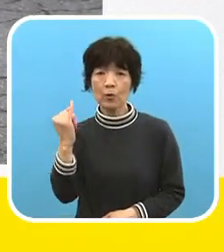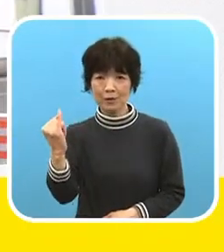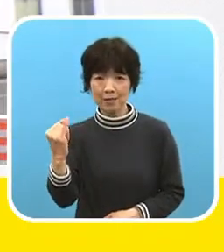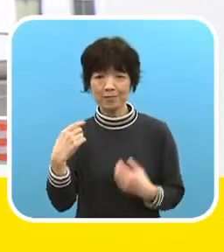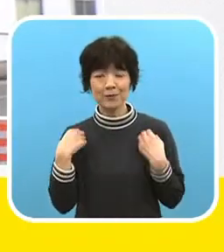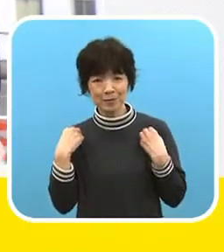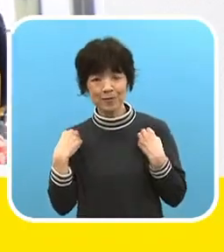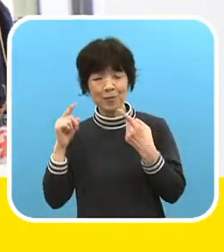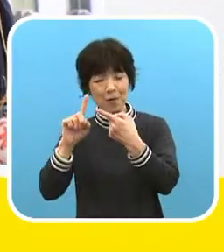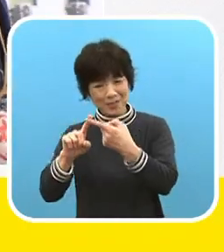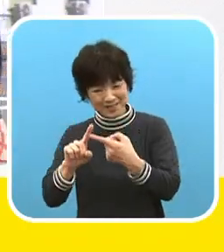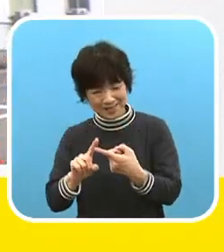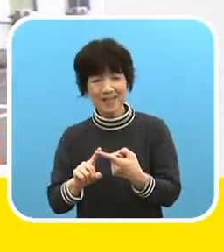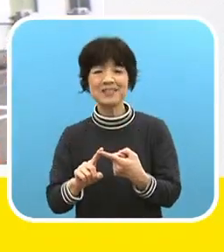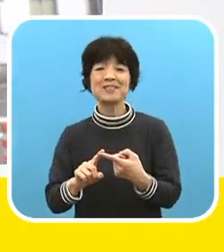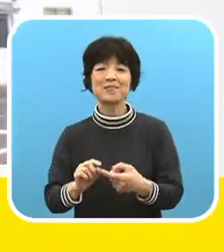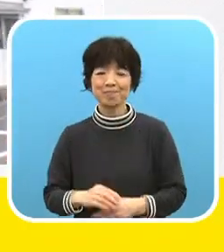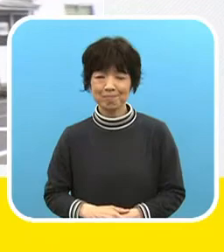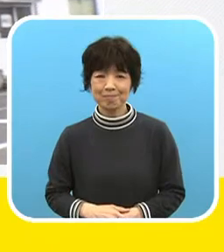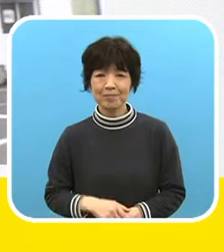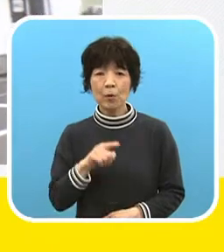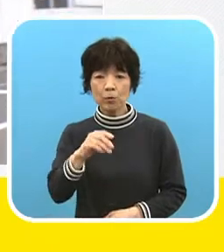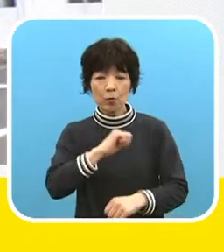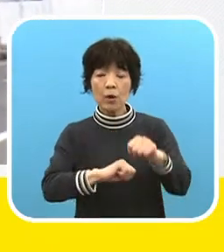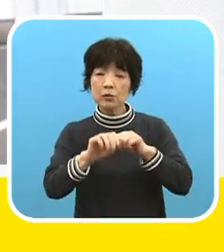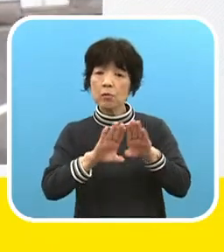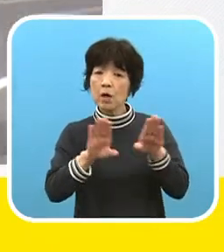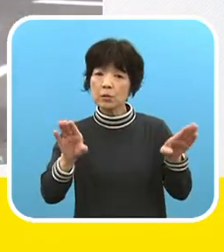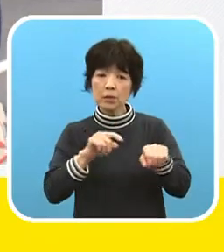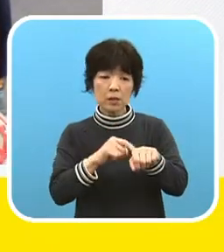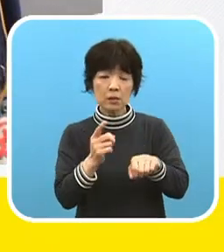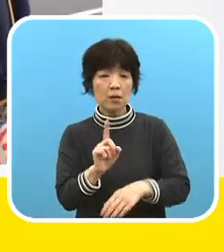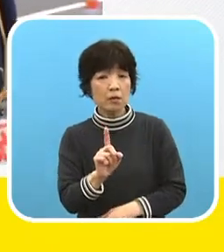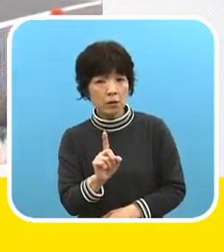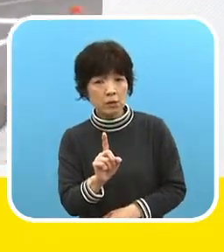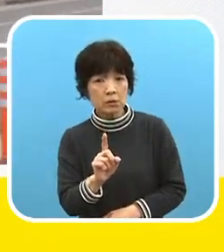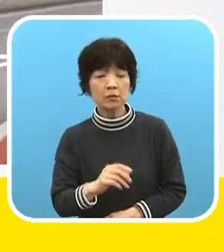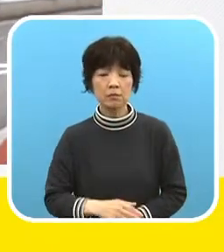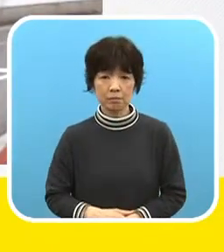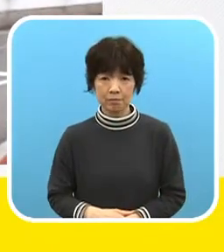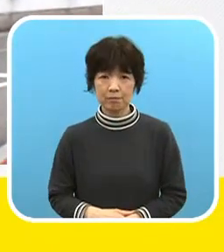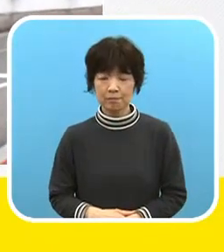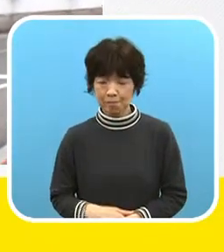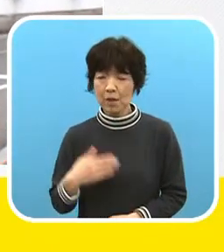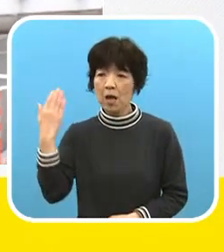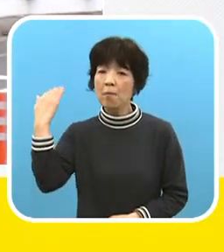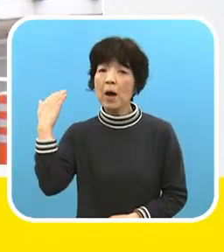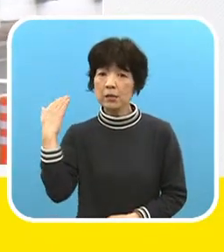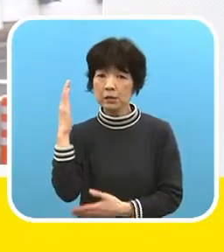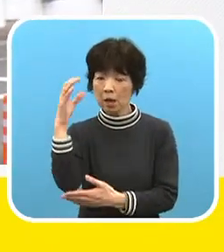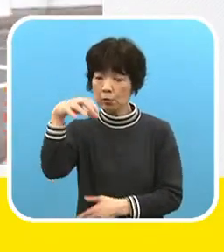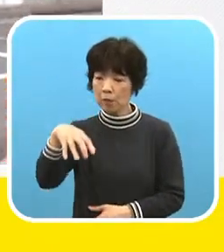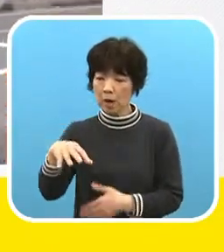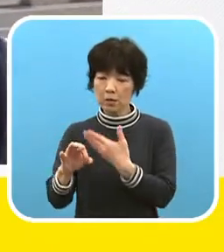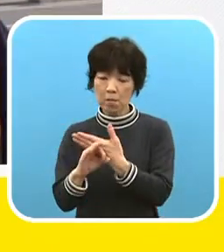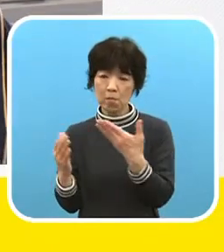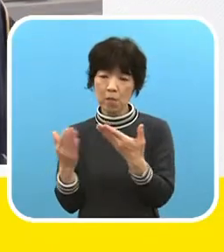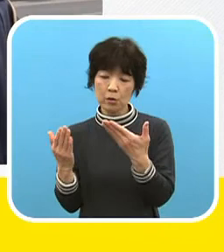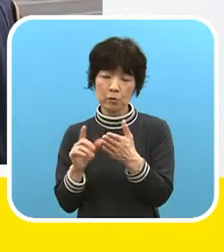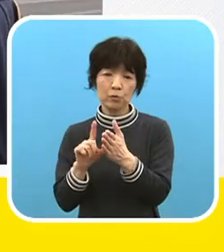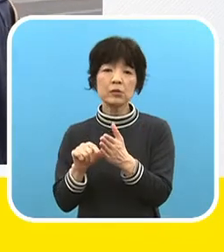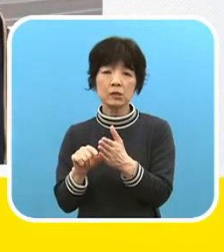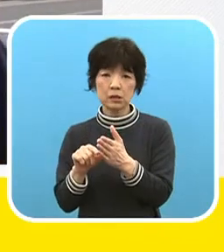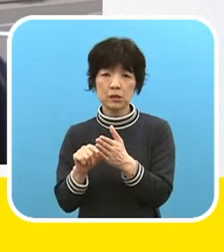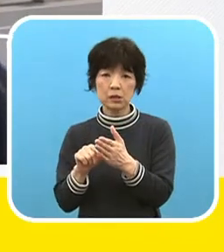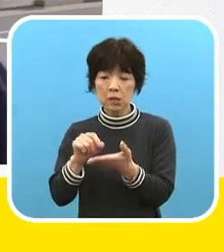姿決まってるぞ。なしでこの活動始めたんですか？ 役場でバイトしてる